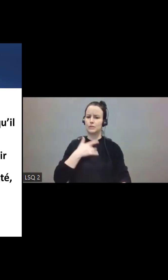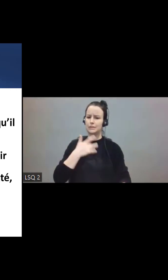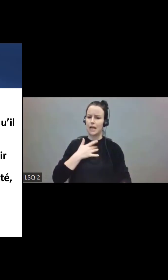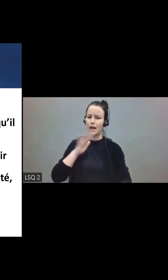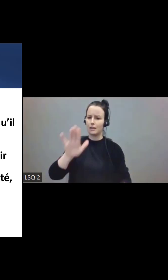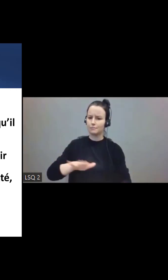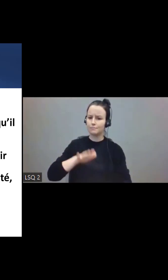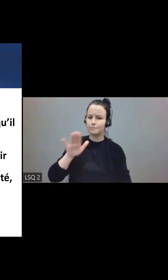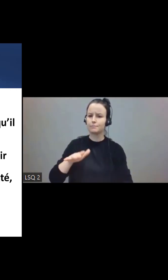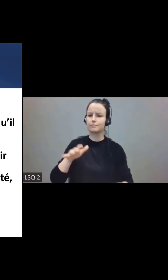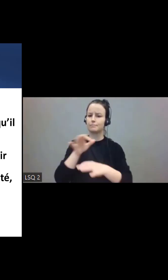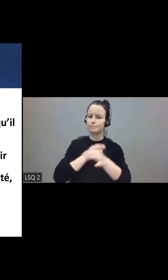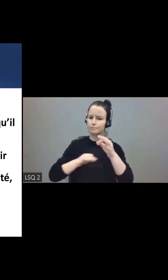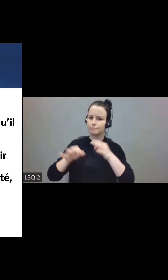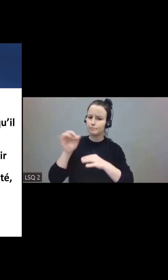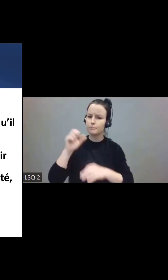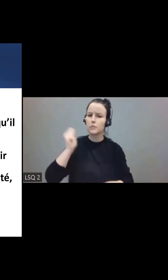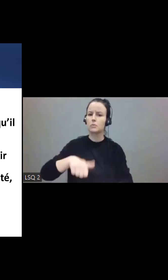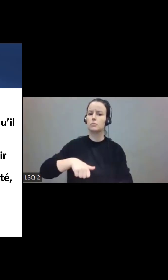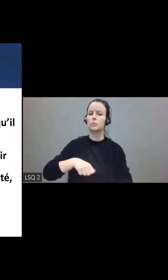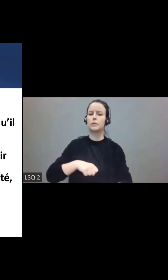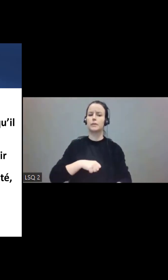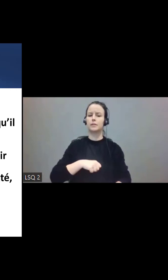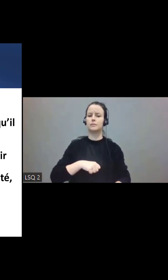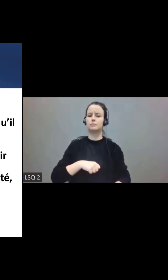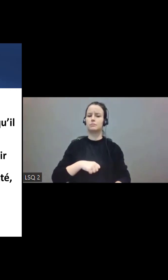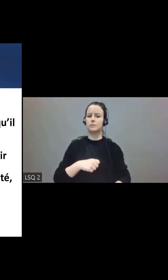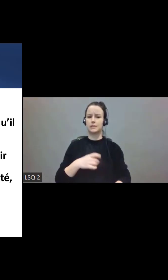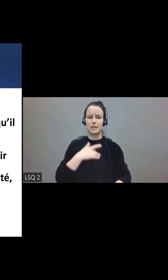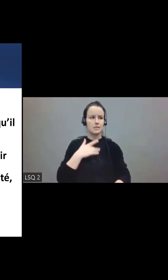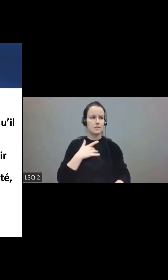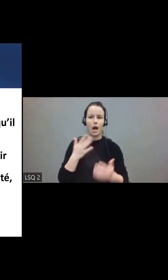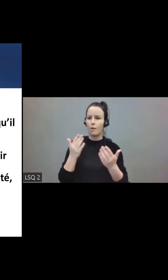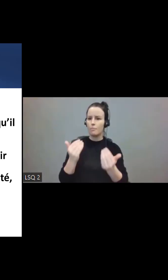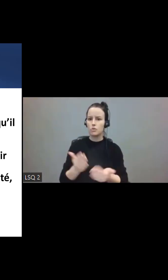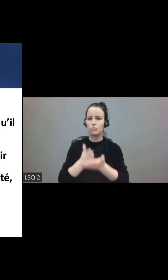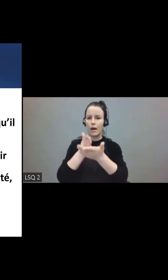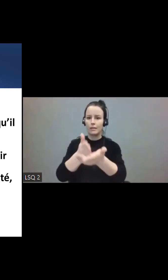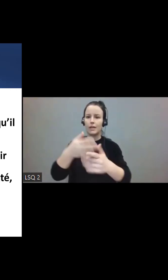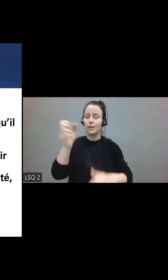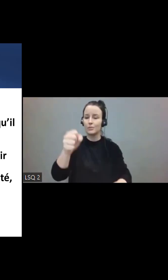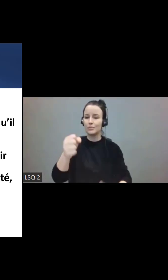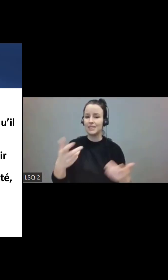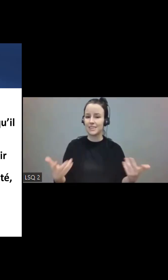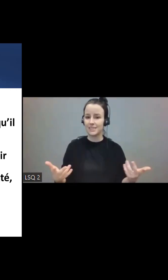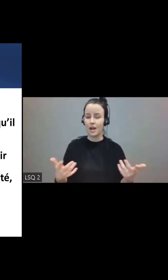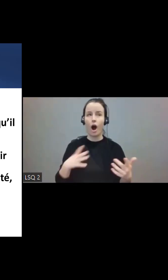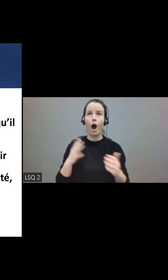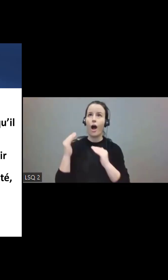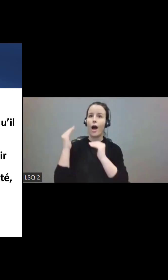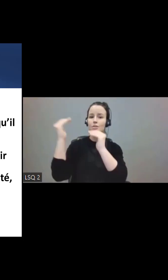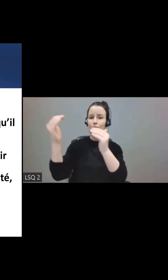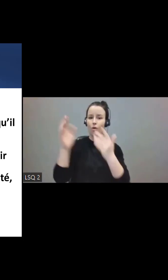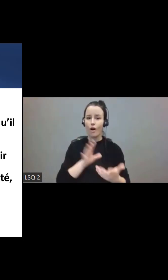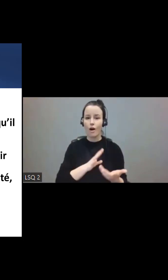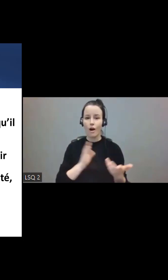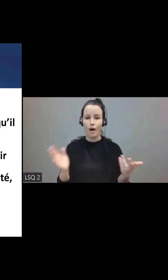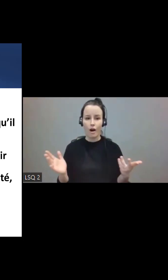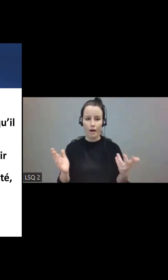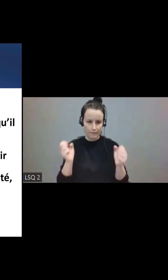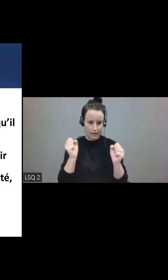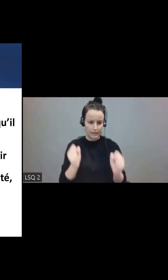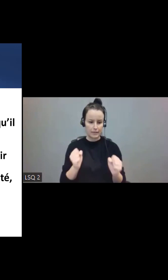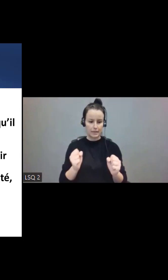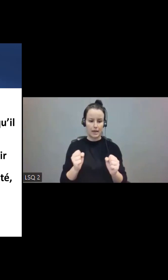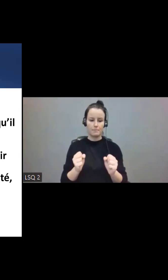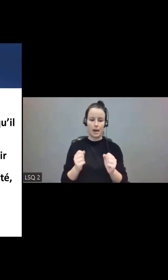aide. Il y a espoir. Donc, il y a de la place pour, si on veut, connecter ou. Donc, oui, exactement.